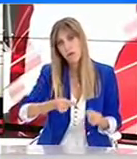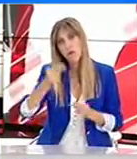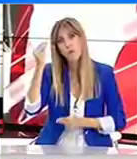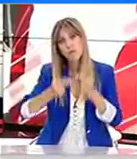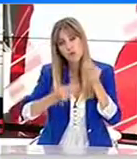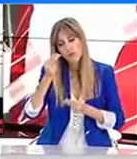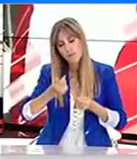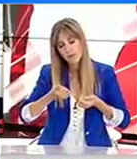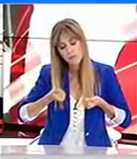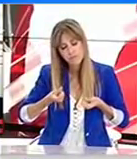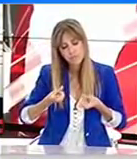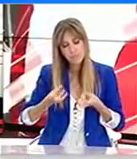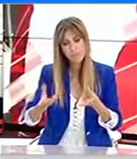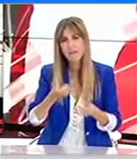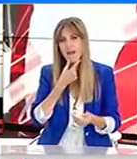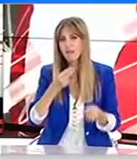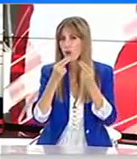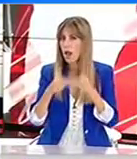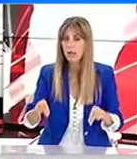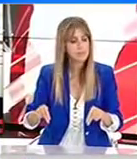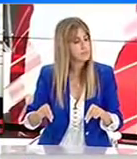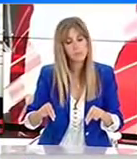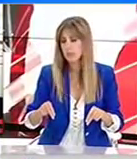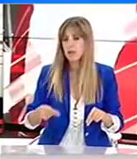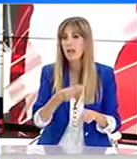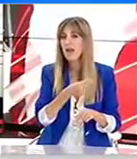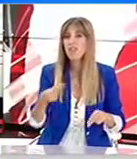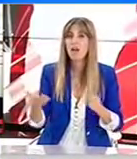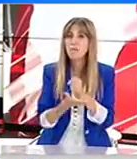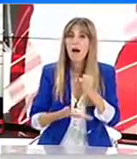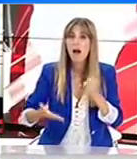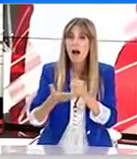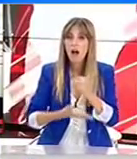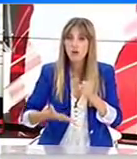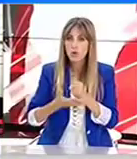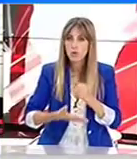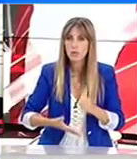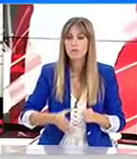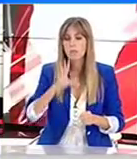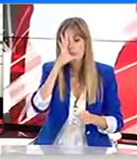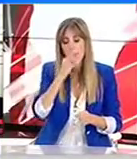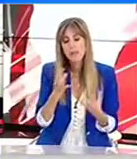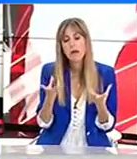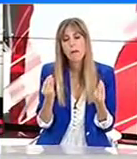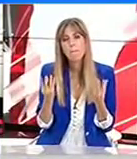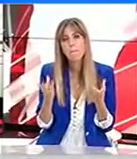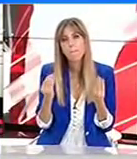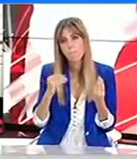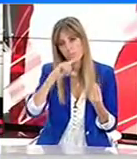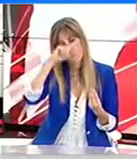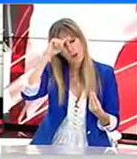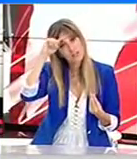δυσεπίλωτα, υπάρχουν μεγάλες δυσκολίες στον αγροτικό χώρο. Αλλά επιτρέψτε μου να σας πω ότι δεν είναι η εικόνα